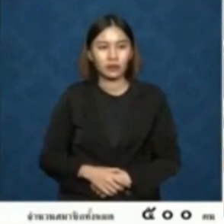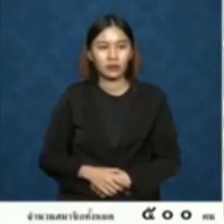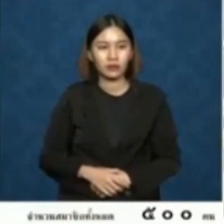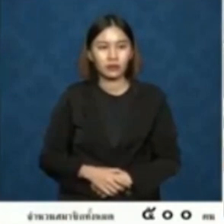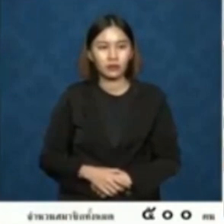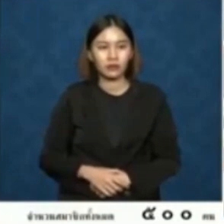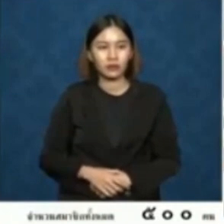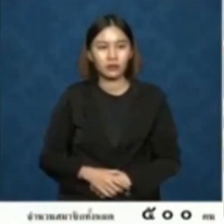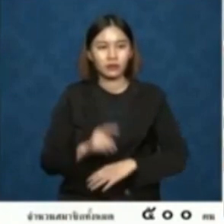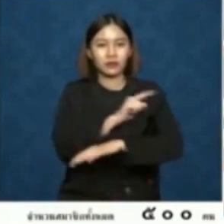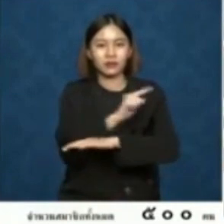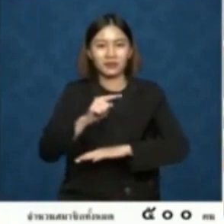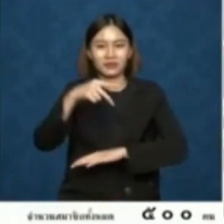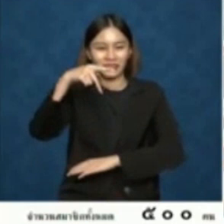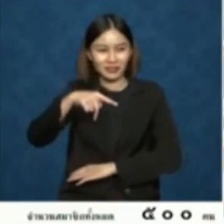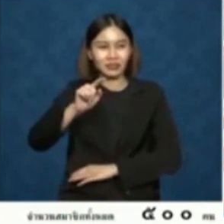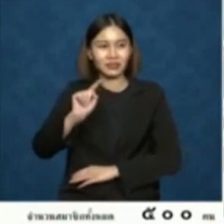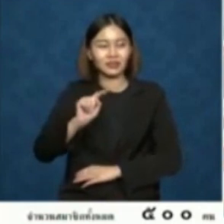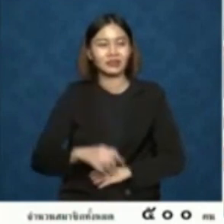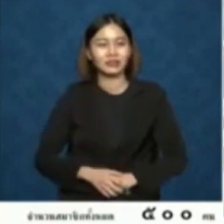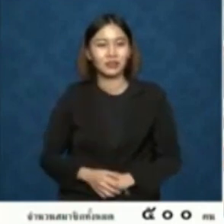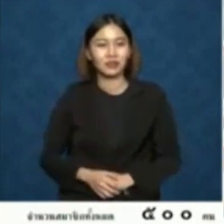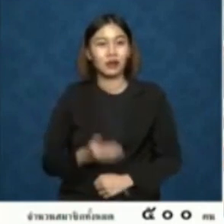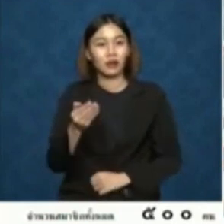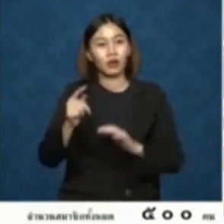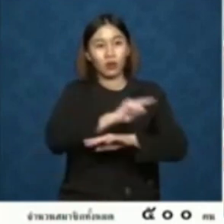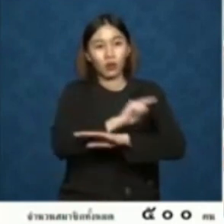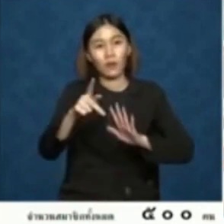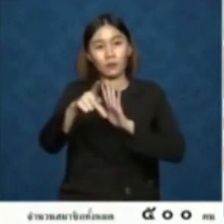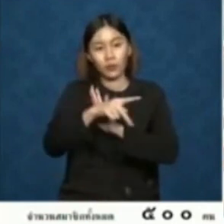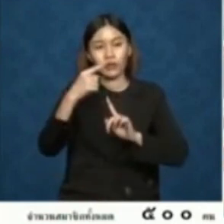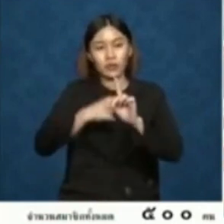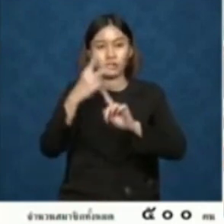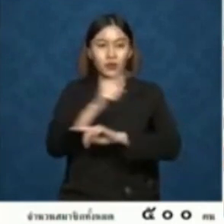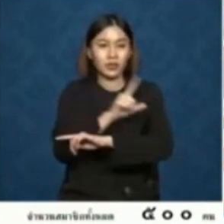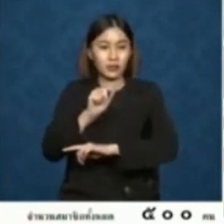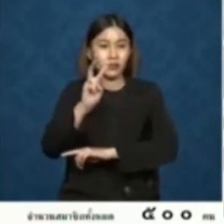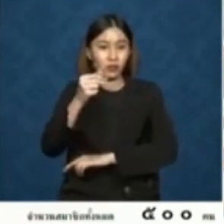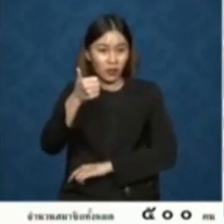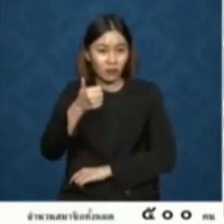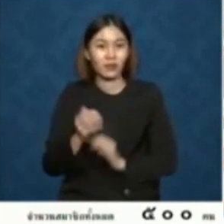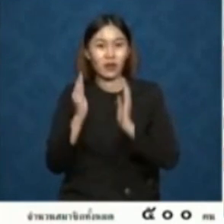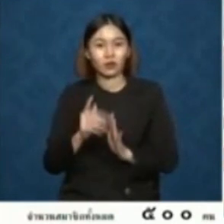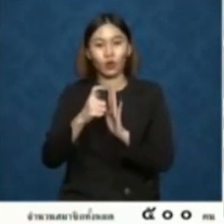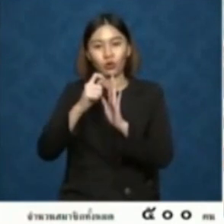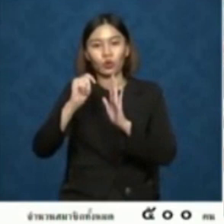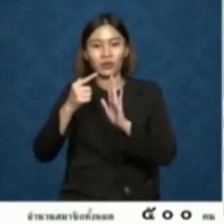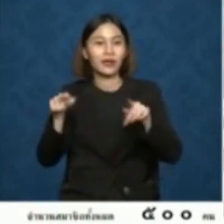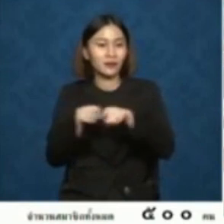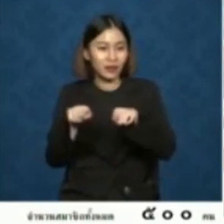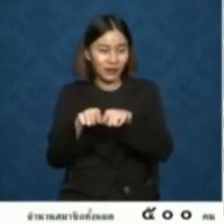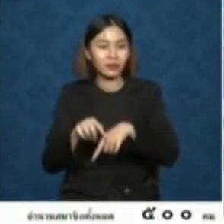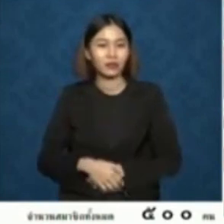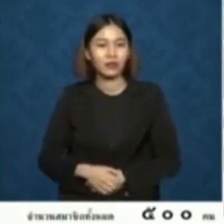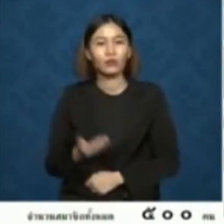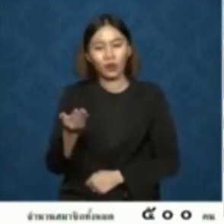โทษครับเอาพุธท่านยาวพุธที่21ใช่ไหมครับ ขอถ้างั้นขอเป็นพฤหัสที่22ได้ไหมครับในฐานะลูกหลานคนอุทัยธานีเหมือนกัน ได้